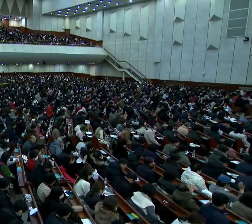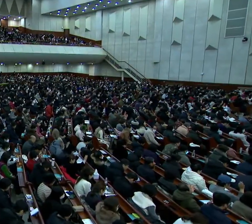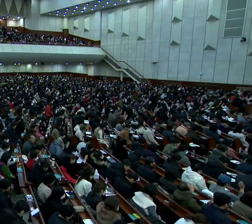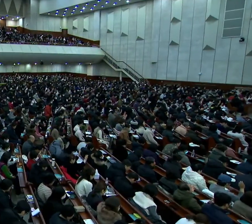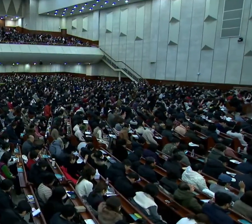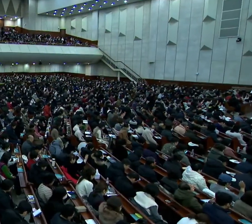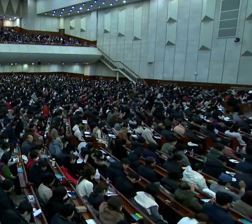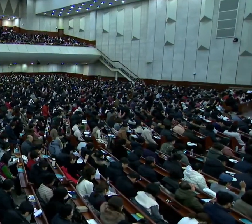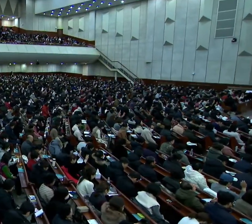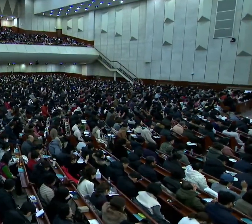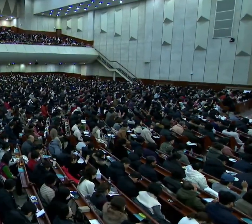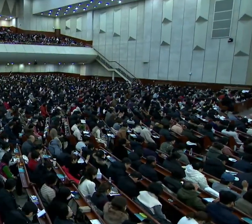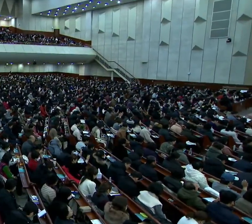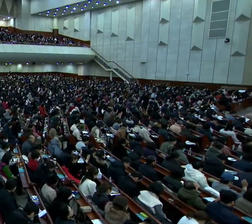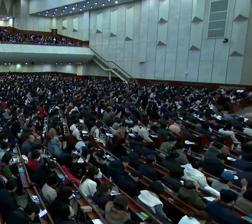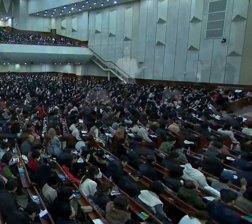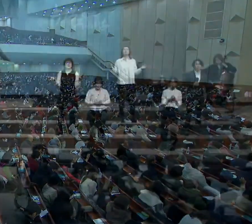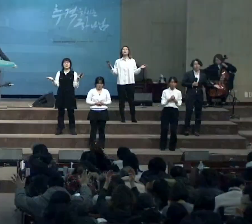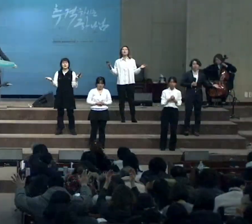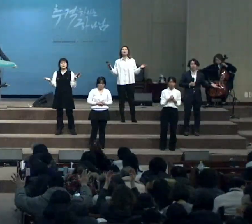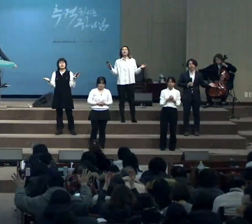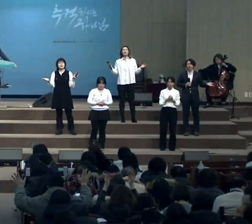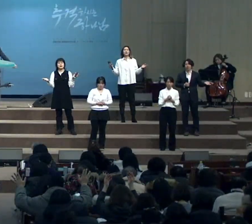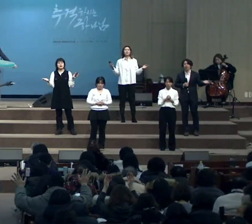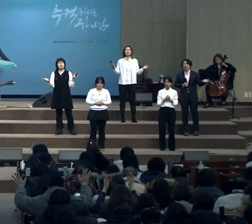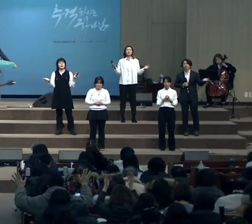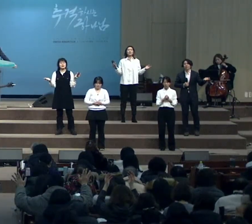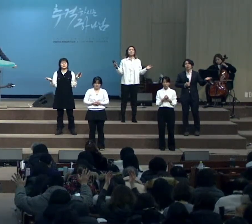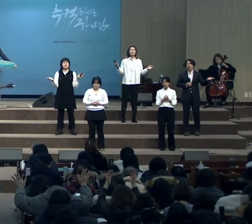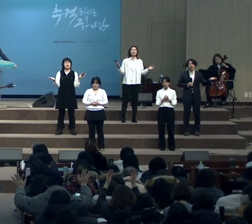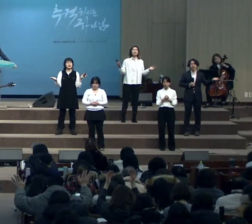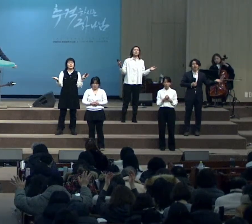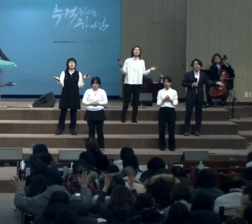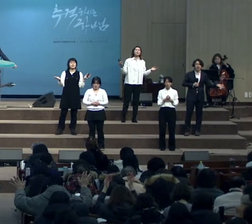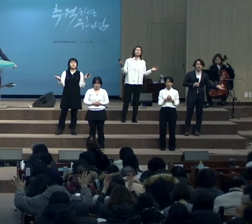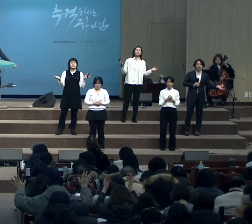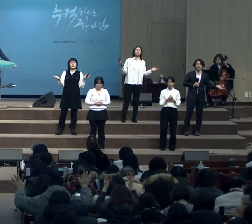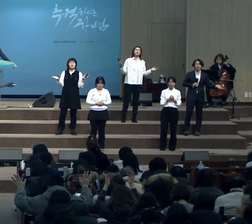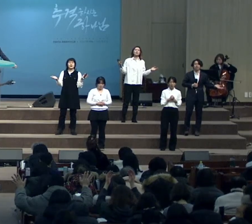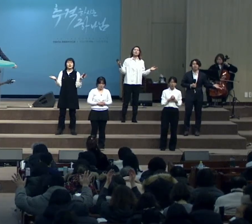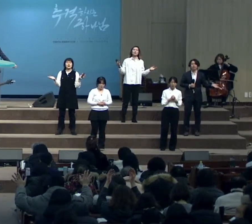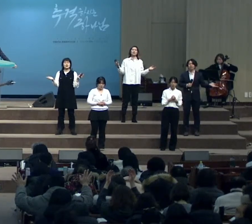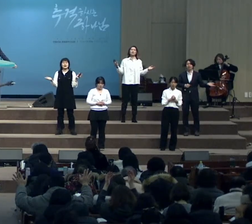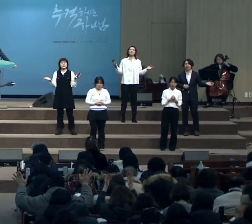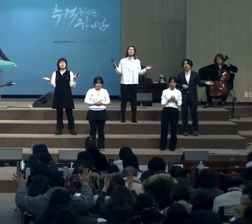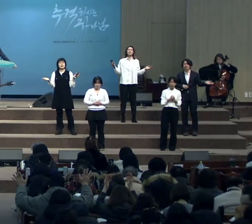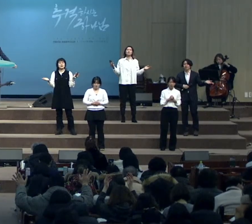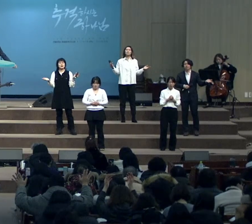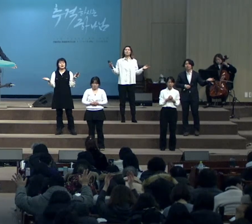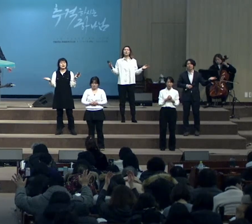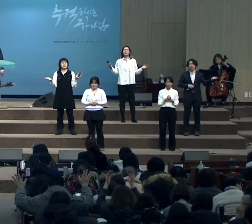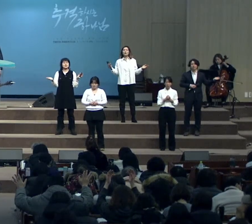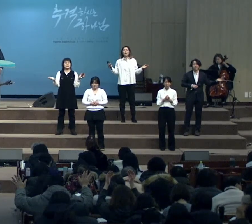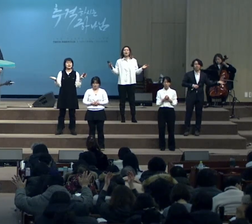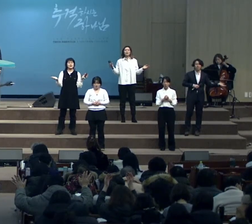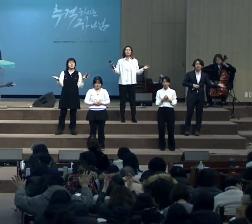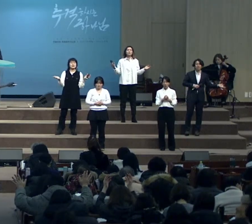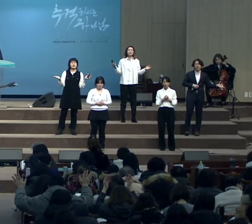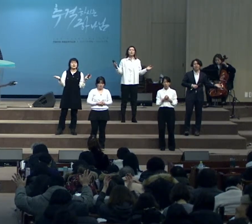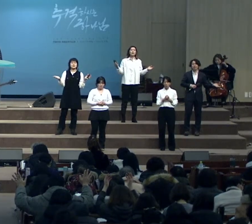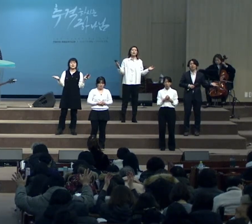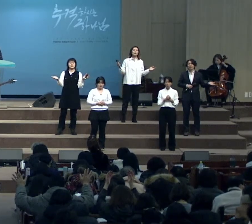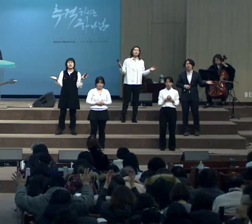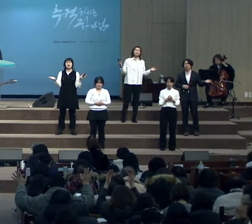주의 은혜를 경험할 수 있도록 주의 이름을 역사하여 주시옵소서. 하나님, 오늘도 우리가 하나님의 은혜를